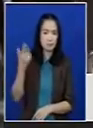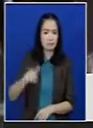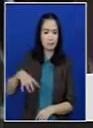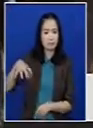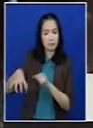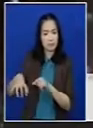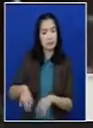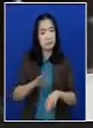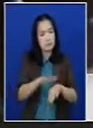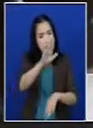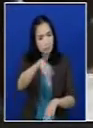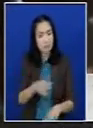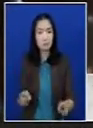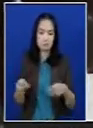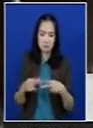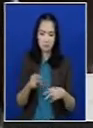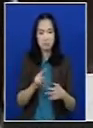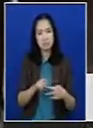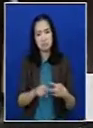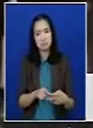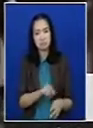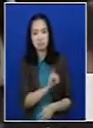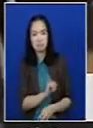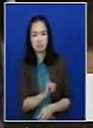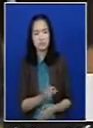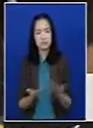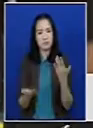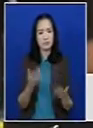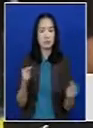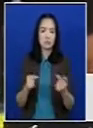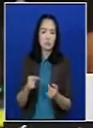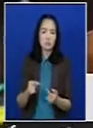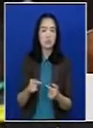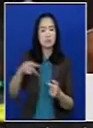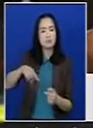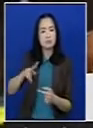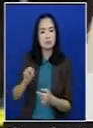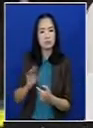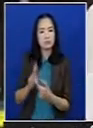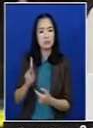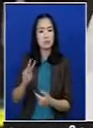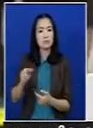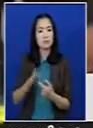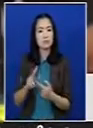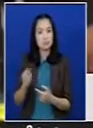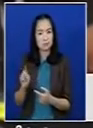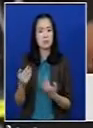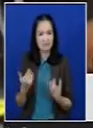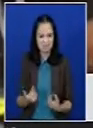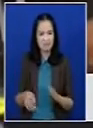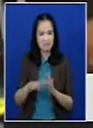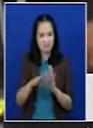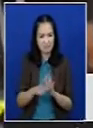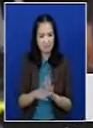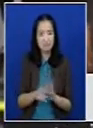ฐานะพยานหรือในฐานะผู้ต้องหาก็ขึ้นกับพนักงานสอบสวนขอให้เข้าใจว่าขณะนี้มันเลยขั้นตอน